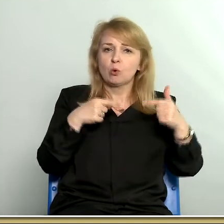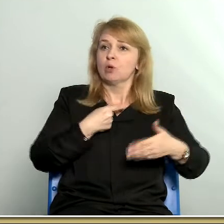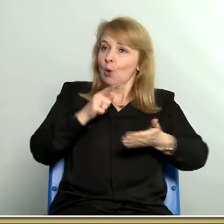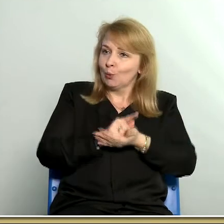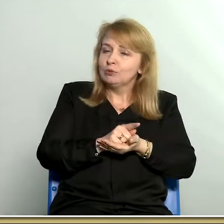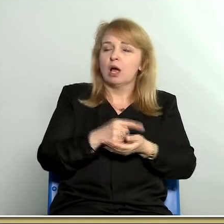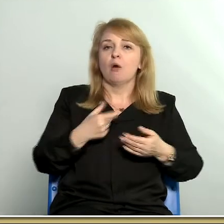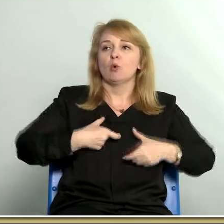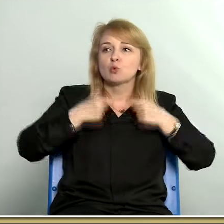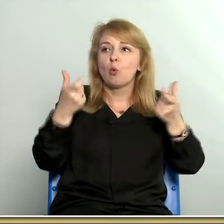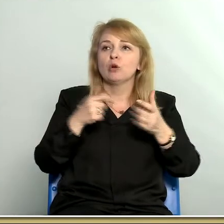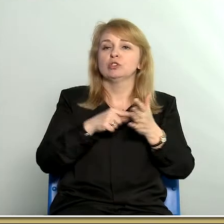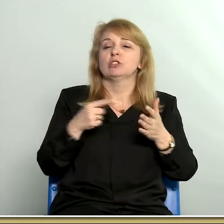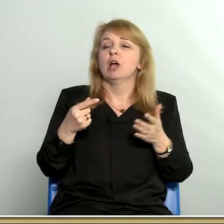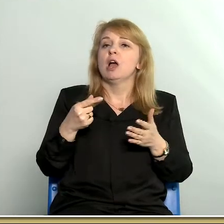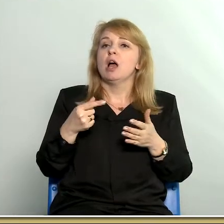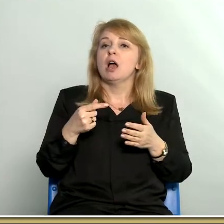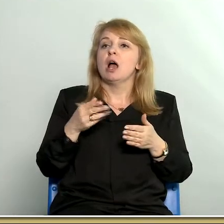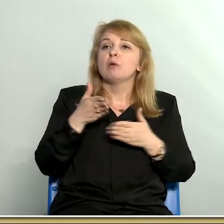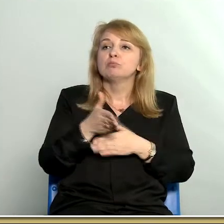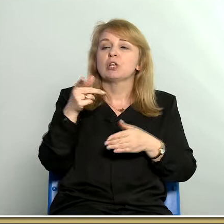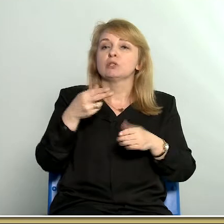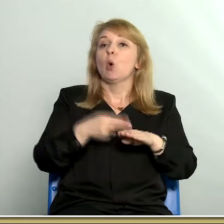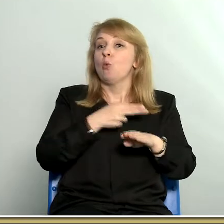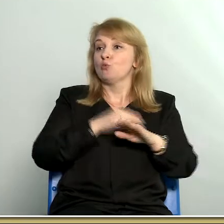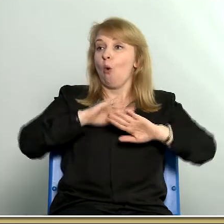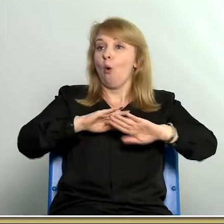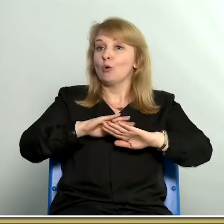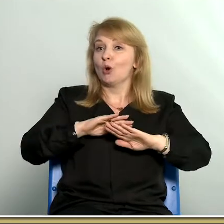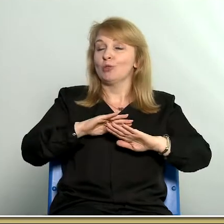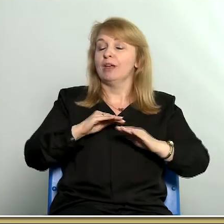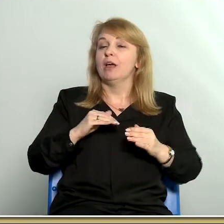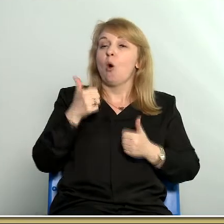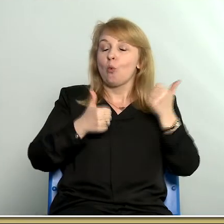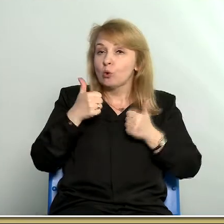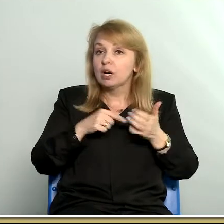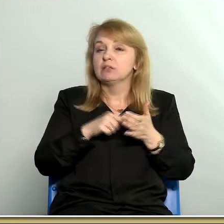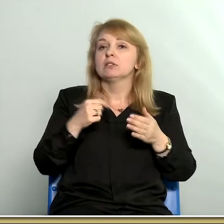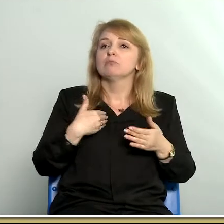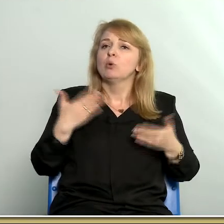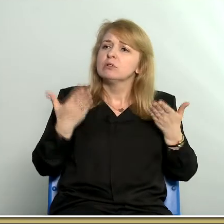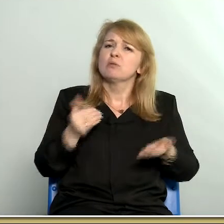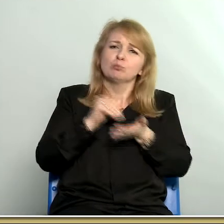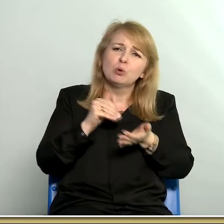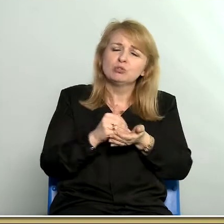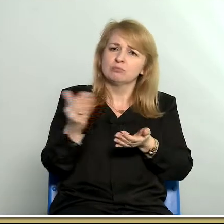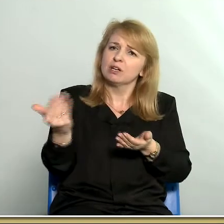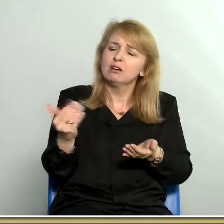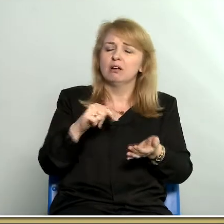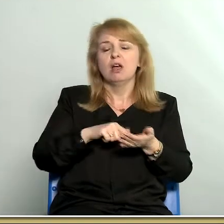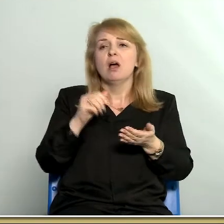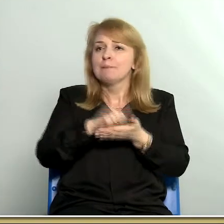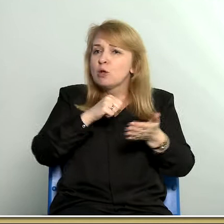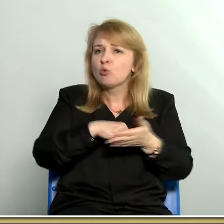zgłosić poprzez Urząd Ochrony Konkurencji i Konsumentów takie zapotrzebowanie dla Mazowsza, jak się